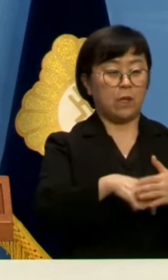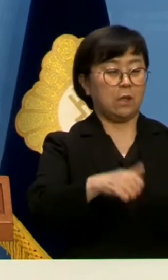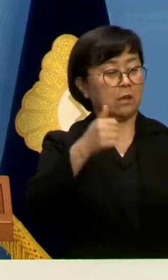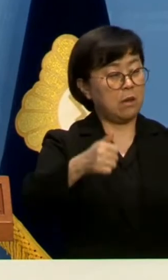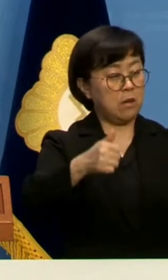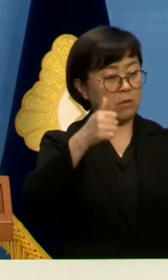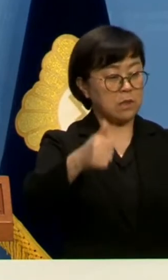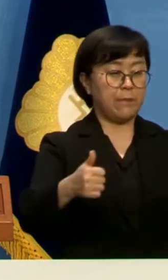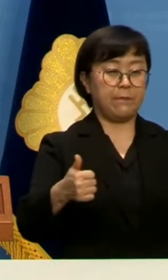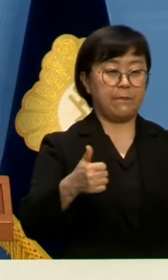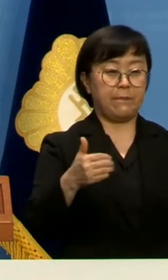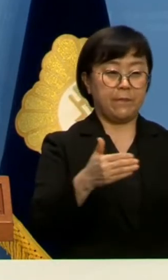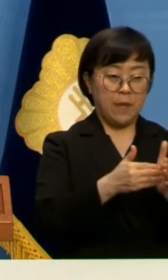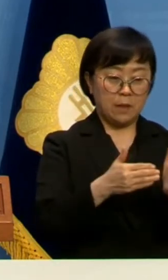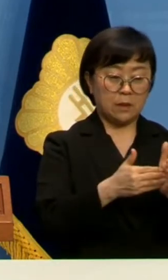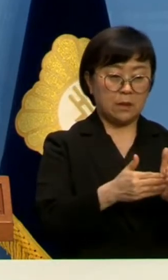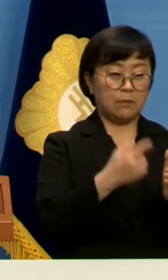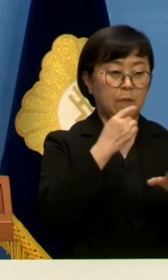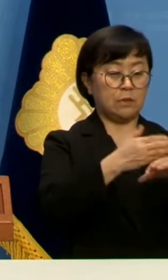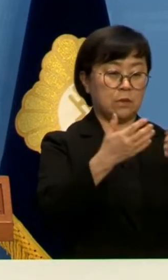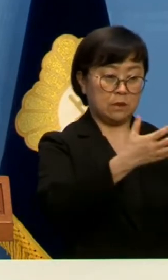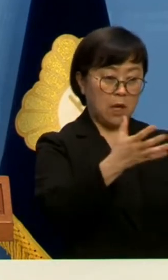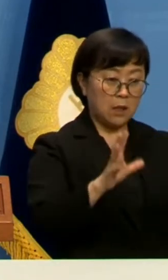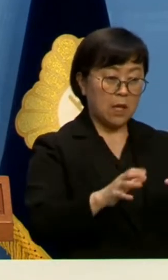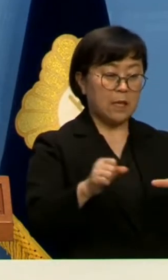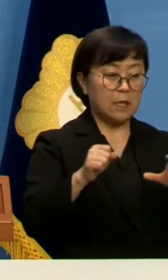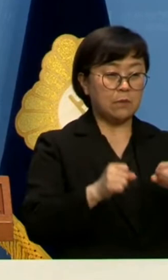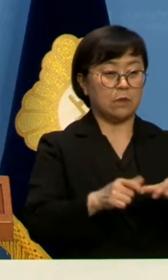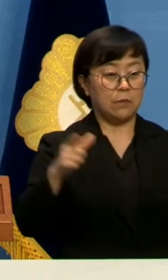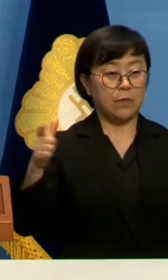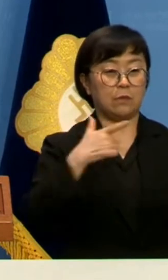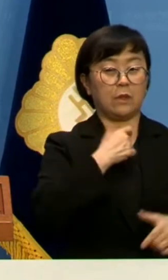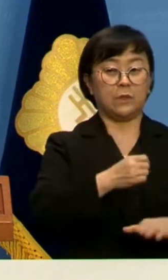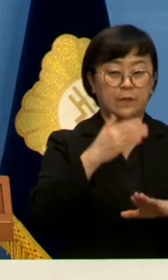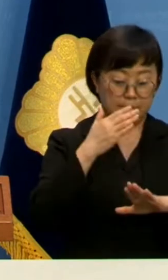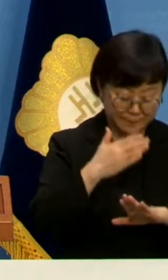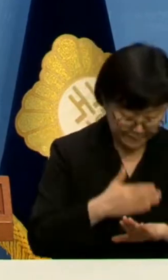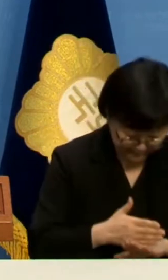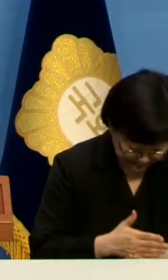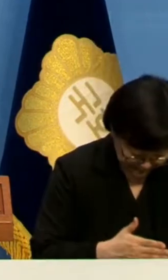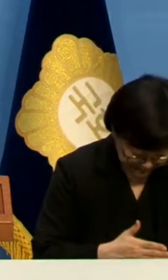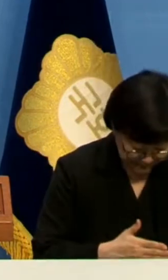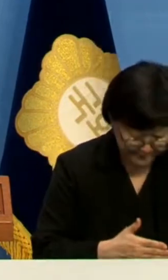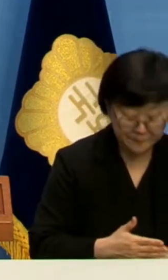치열한 경쟁을 해서 민주당의 세대 넓히기를 바랍니다. 감사합니다.